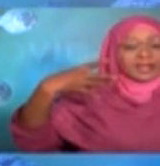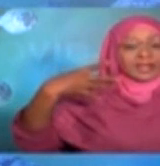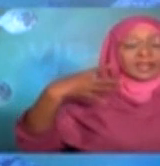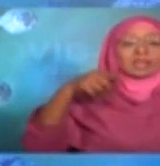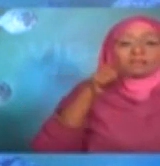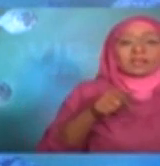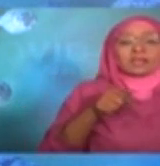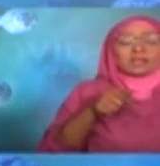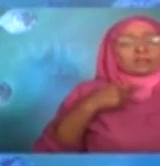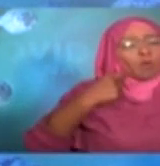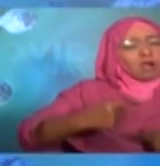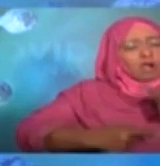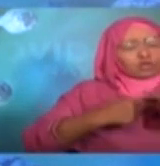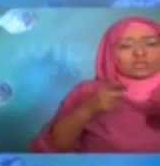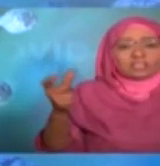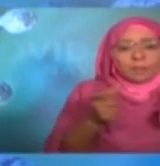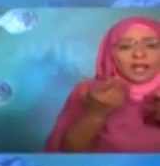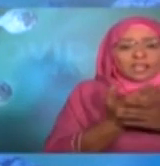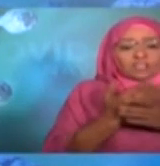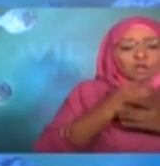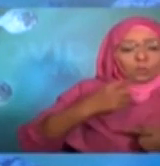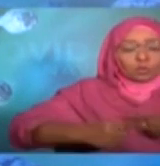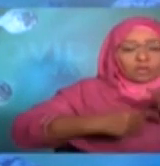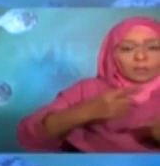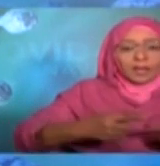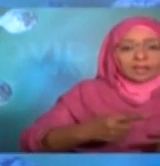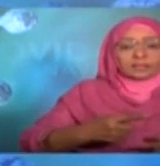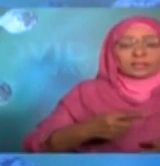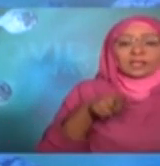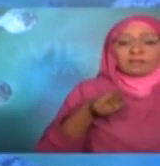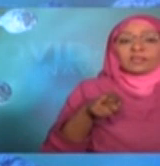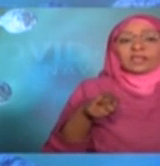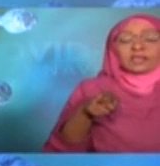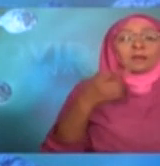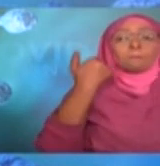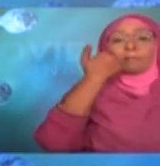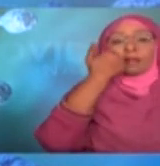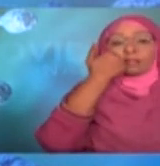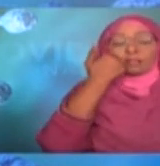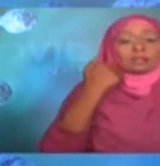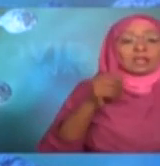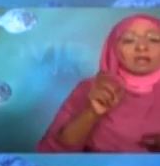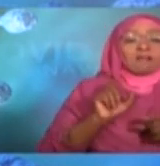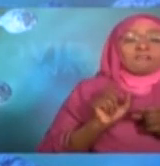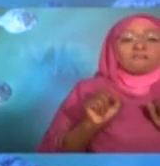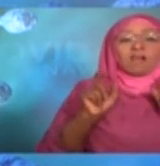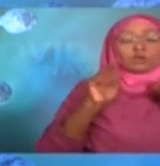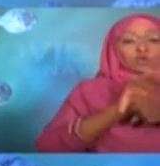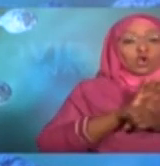اجتماعاتها لمتابعة إدارة جائحة كورونا في السودان.